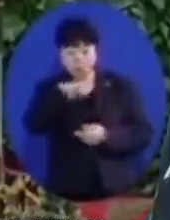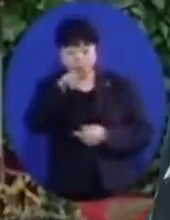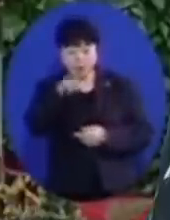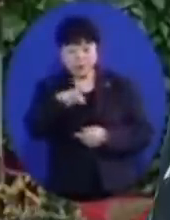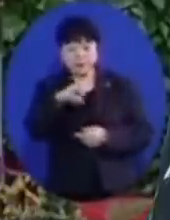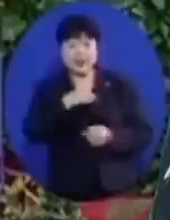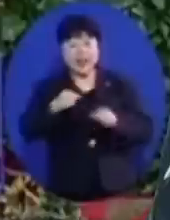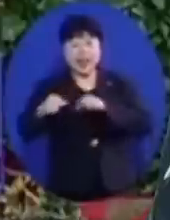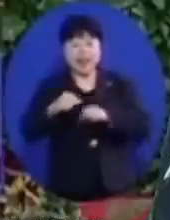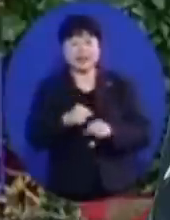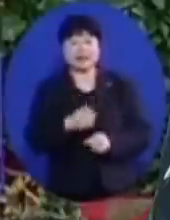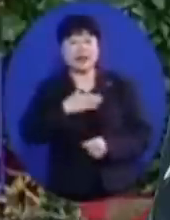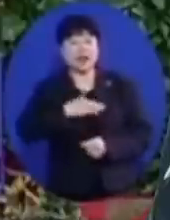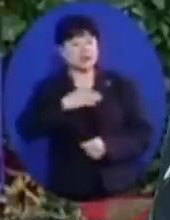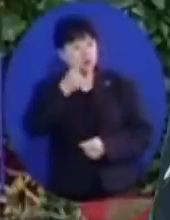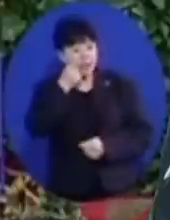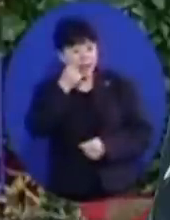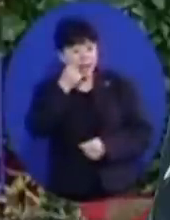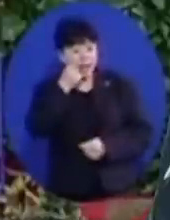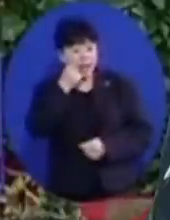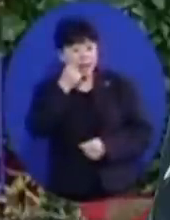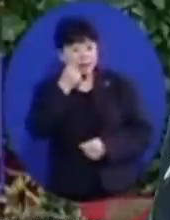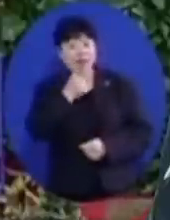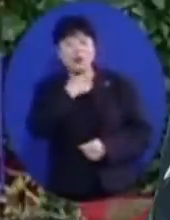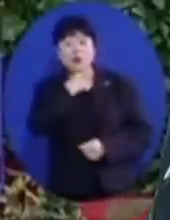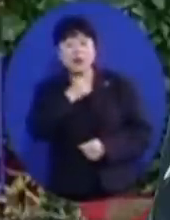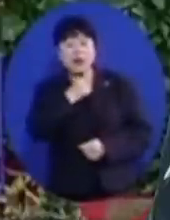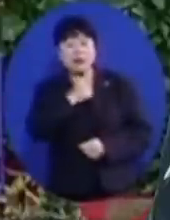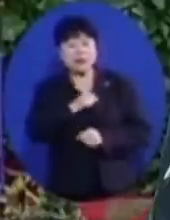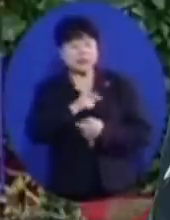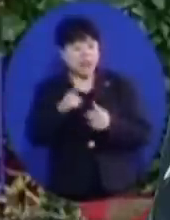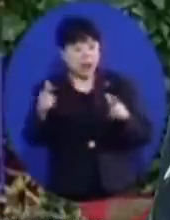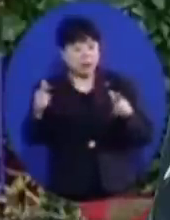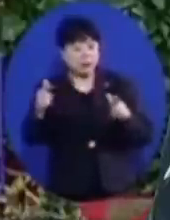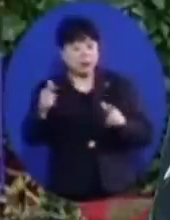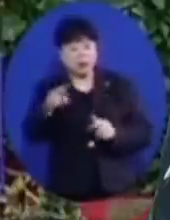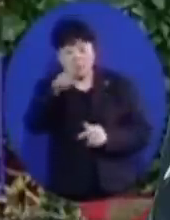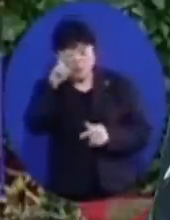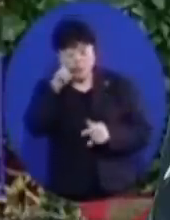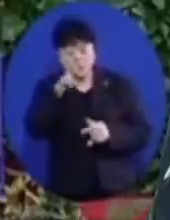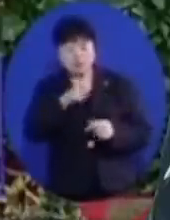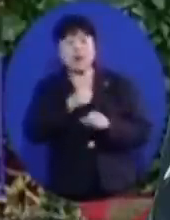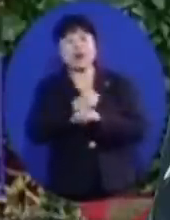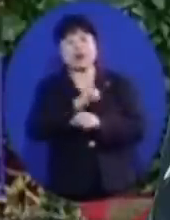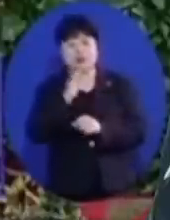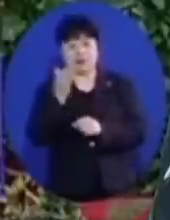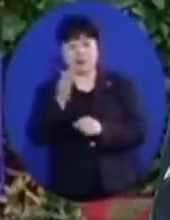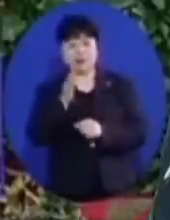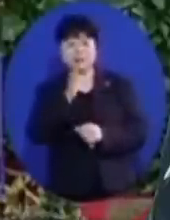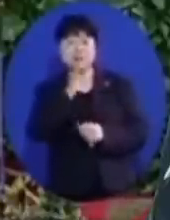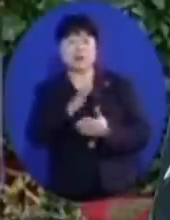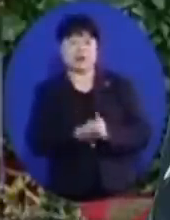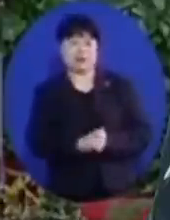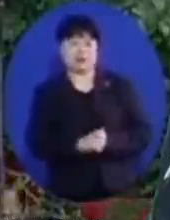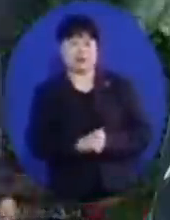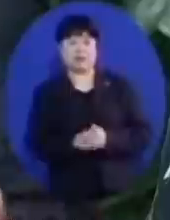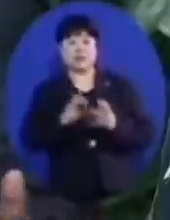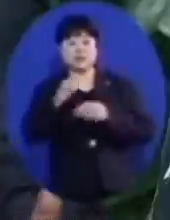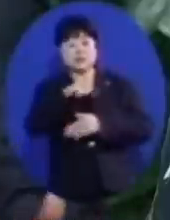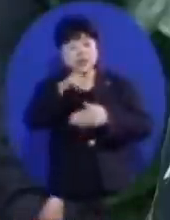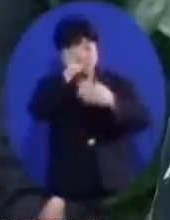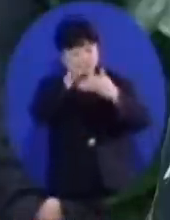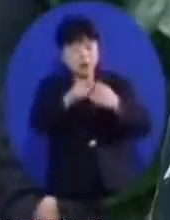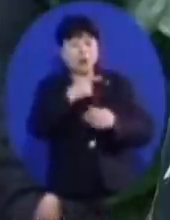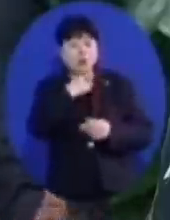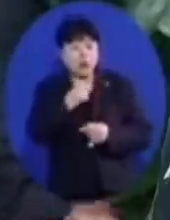내가 행하는 것을 내가 알지 못하더니 곧 내가 원하는 것은 행하지 아니하고 도리어 미워하는 것을 행함이라니까 우리가 세상에 살면서